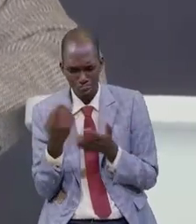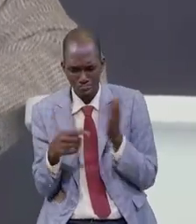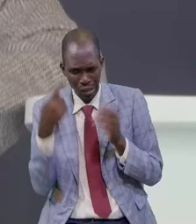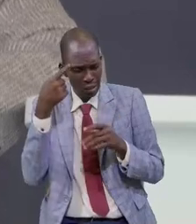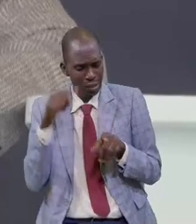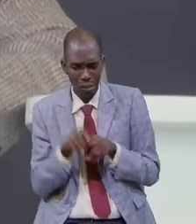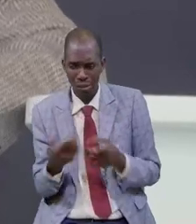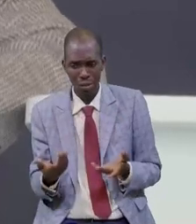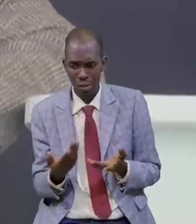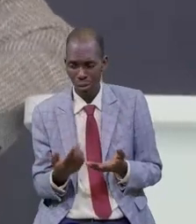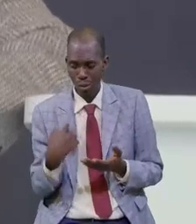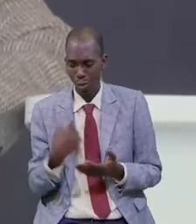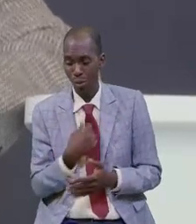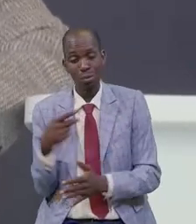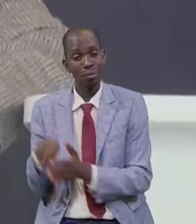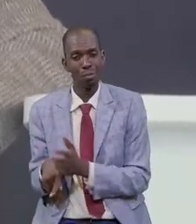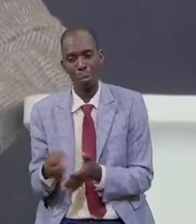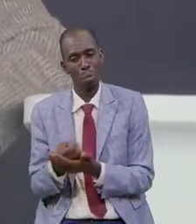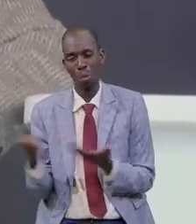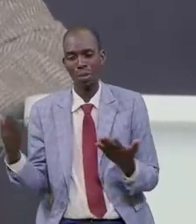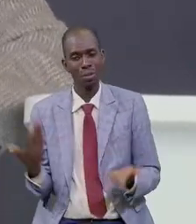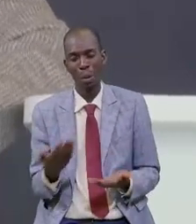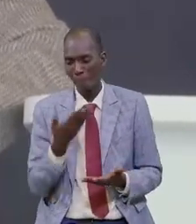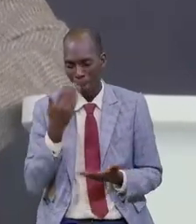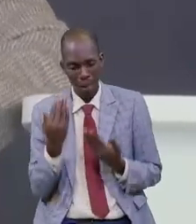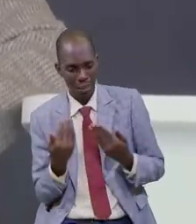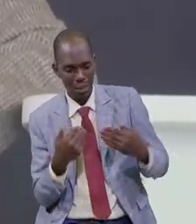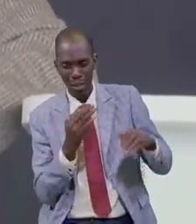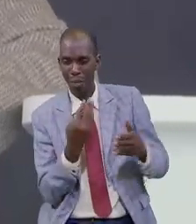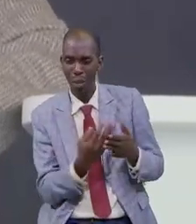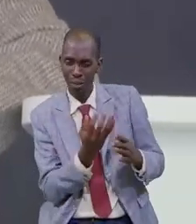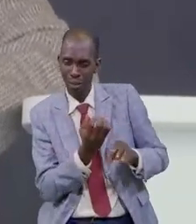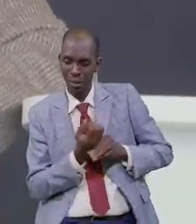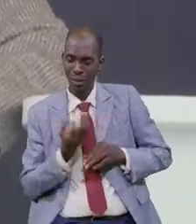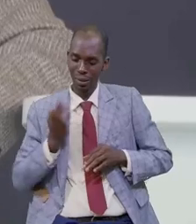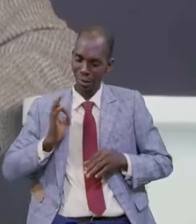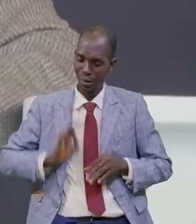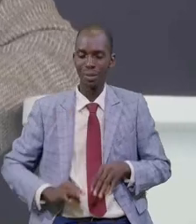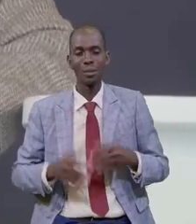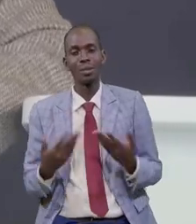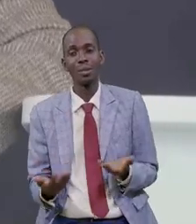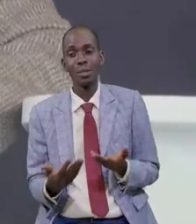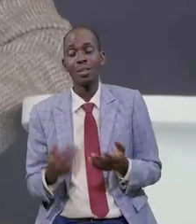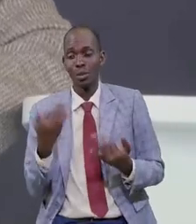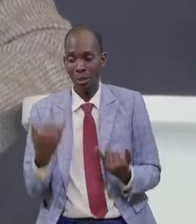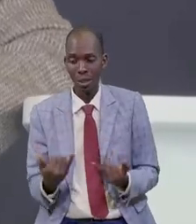vendu ils l'ont vendu finalement il